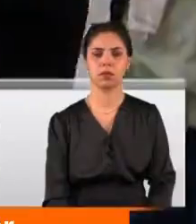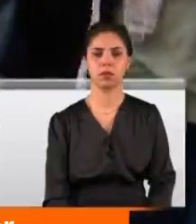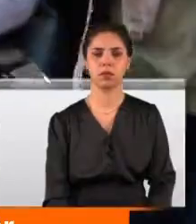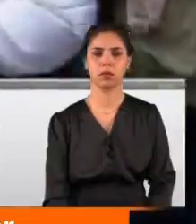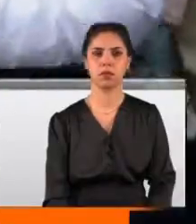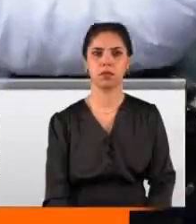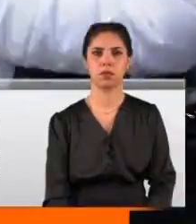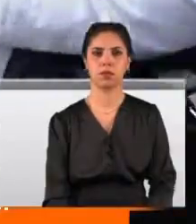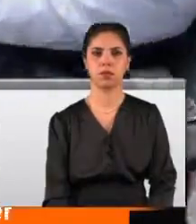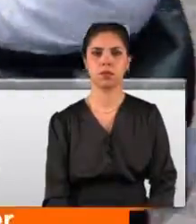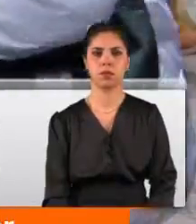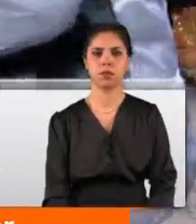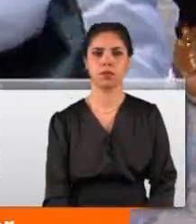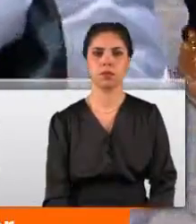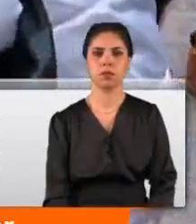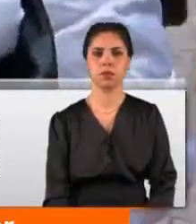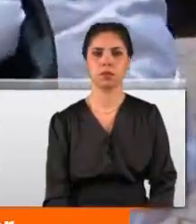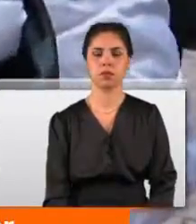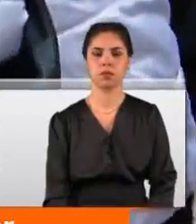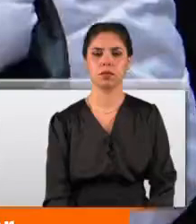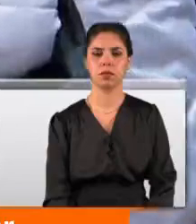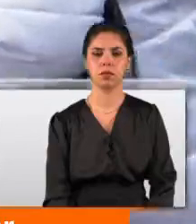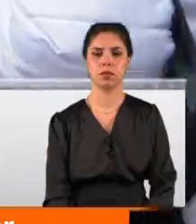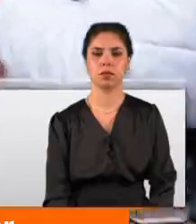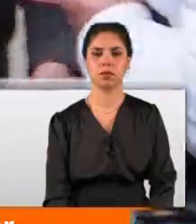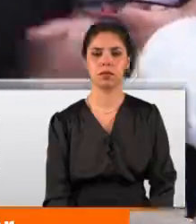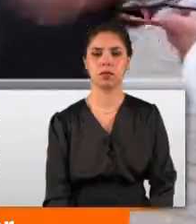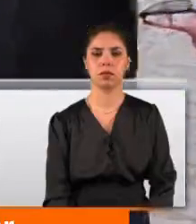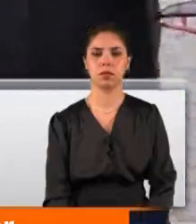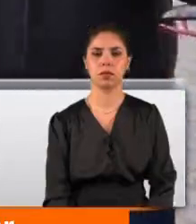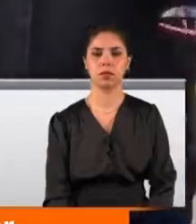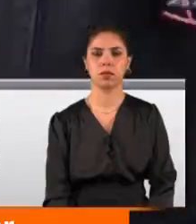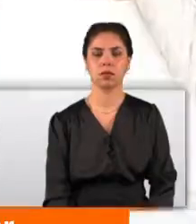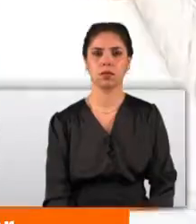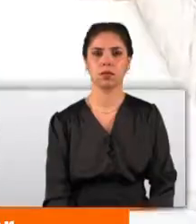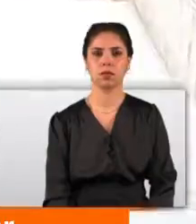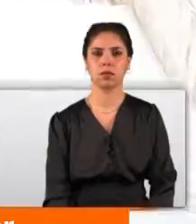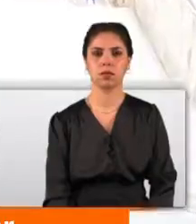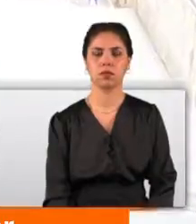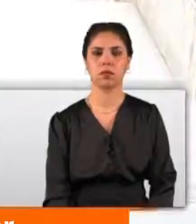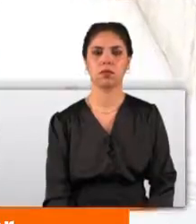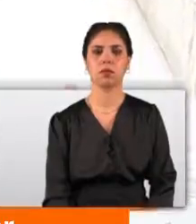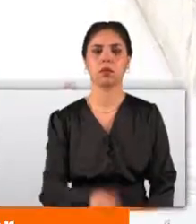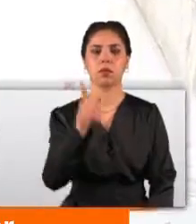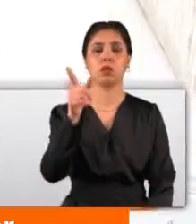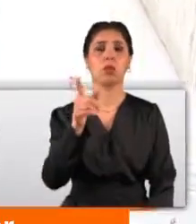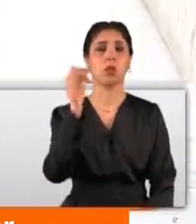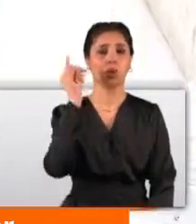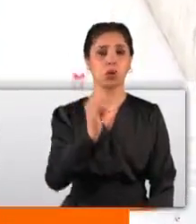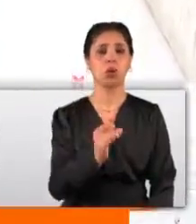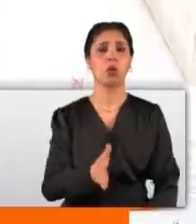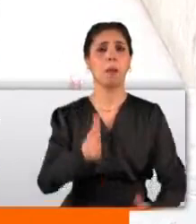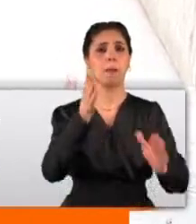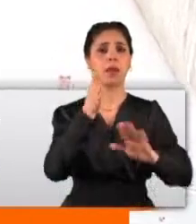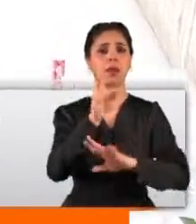değil. Abi ne yapıyorsun? Tamam. Ne yapıyorsun? Gerek yok. Muhatap olmuyor. Muhatap olma. Ben ne muhatap olayım? Ürkütücü görüntüler binaların hemen